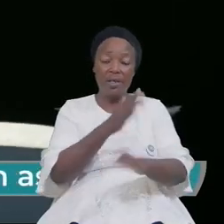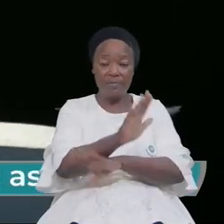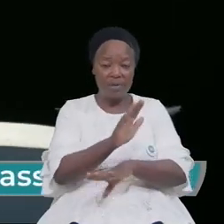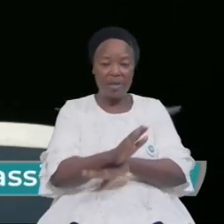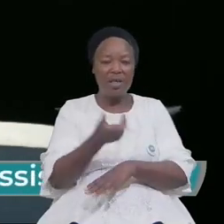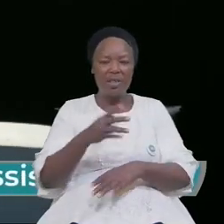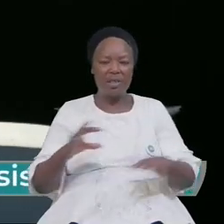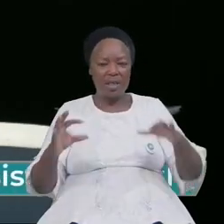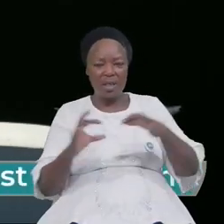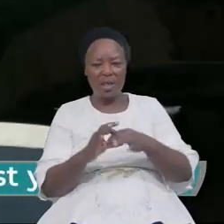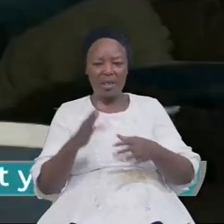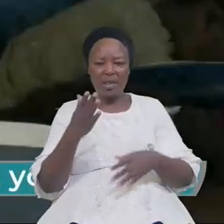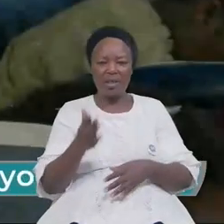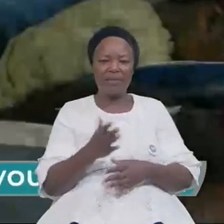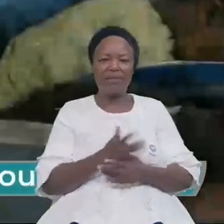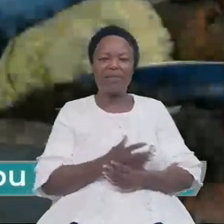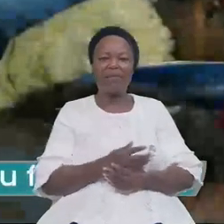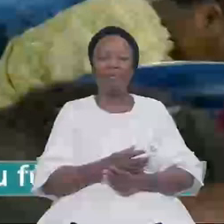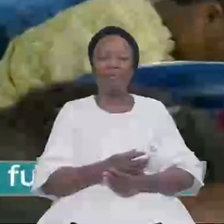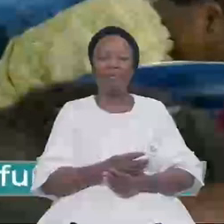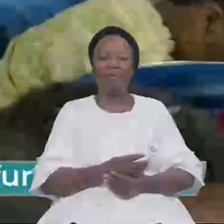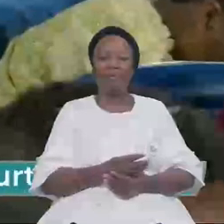il y a un lien